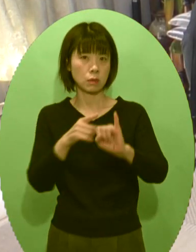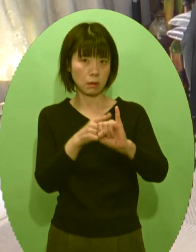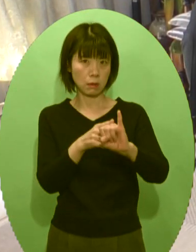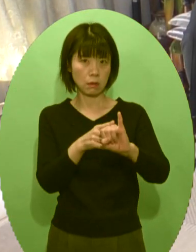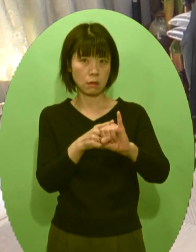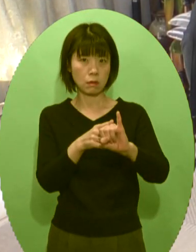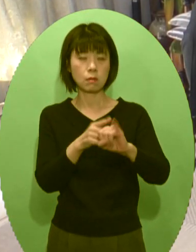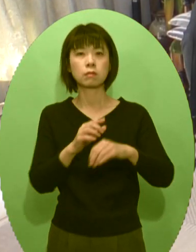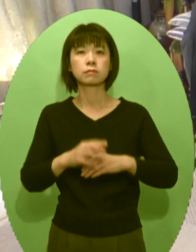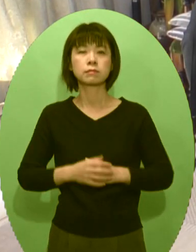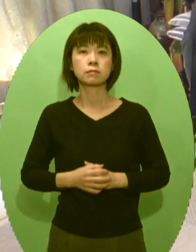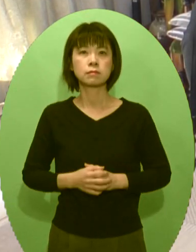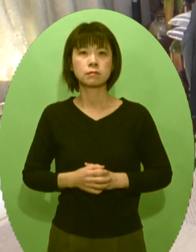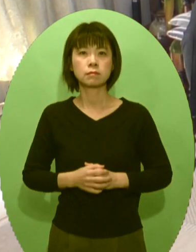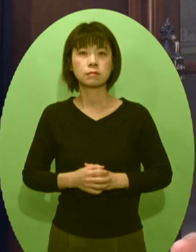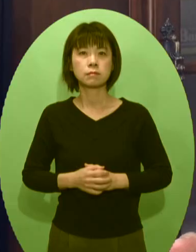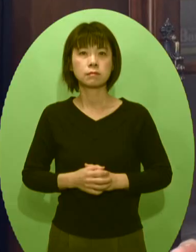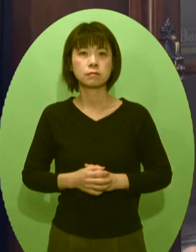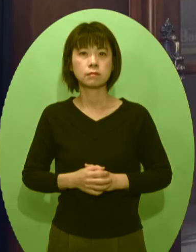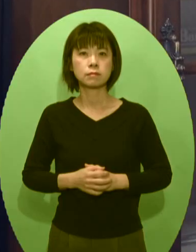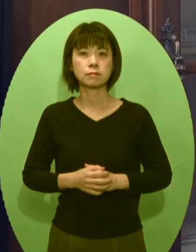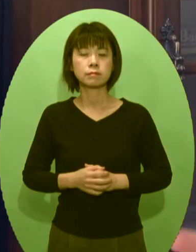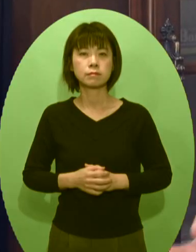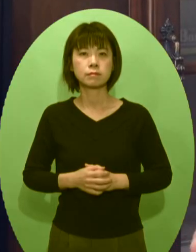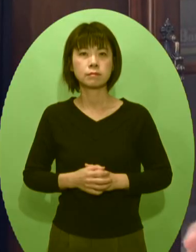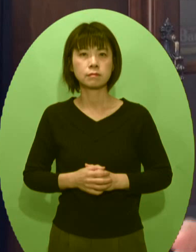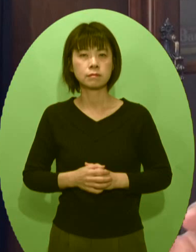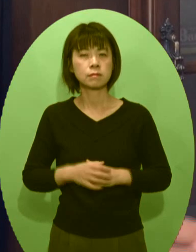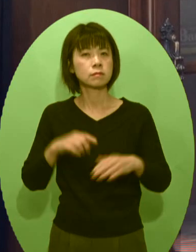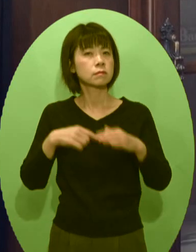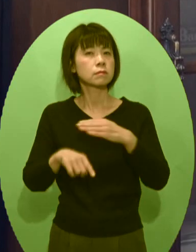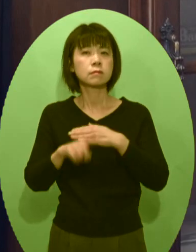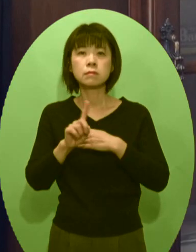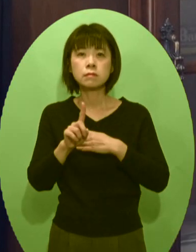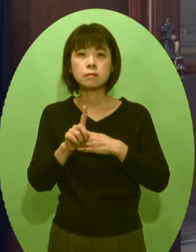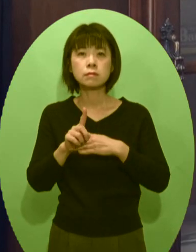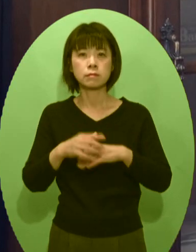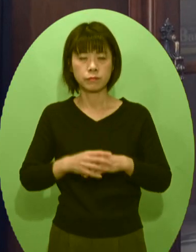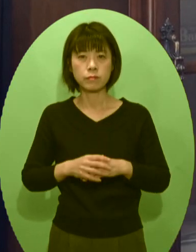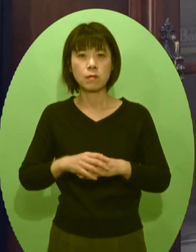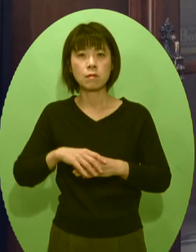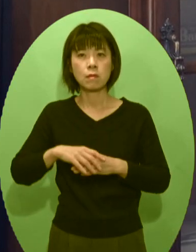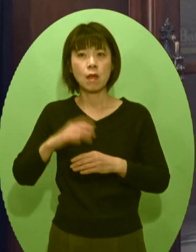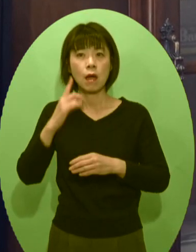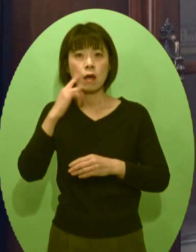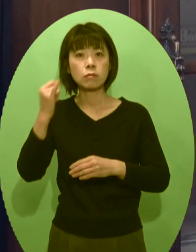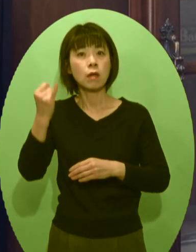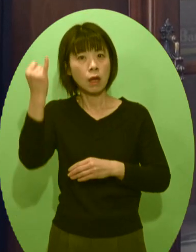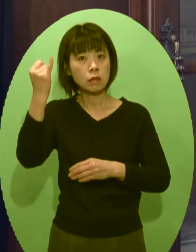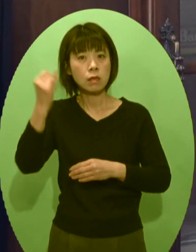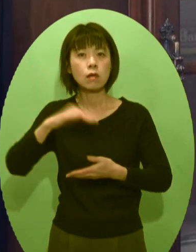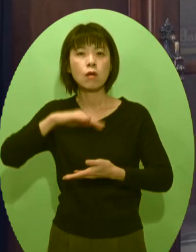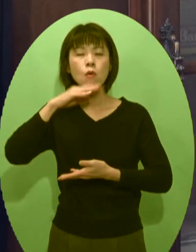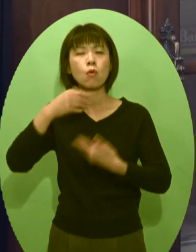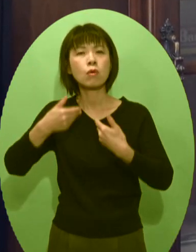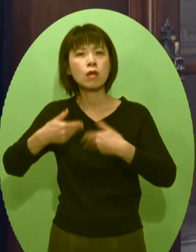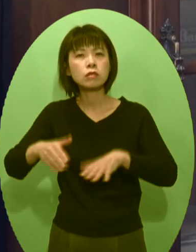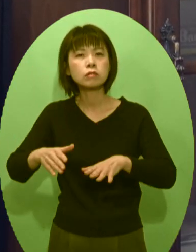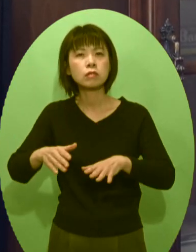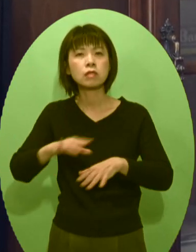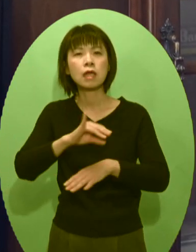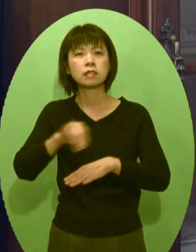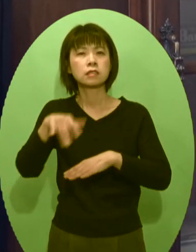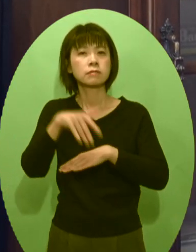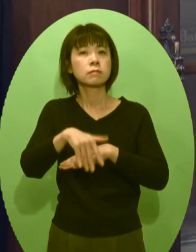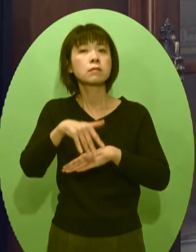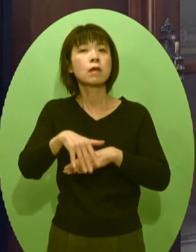の姉の子供なんです。で、結局何が起きたかというと、高齢出産の、早産で大量出血